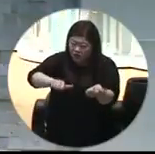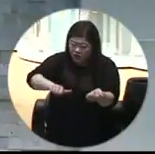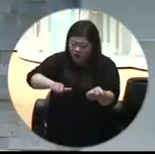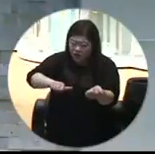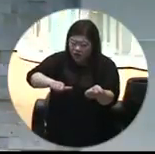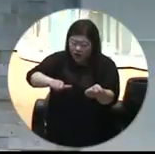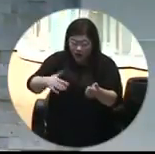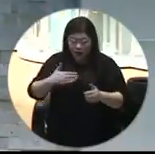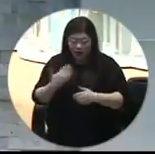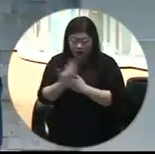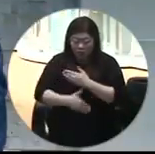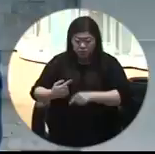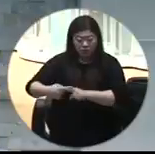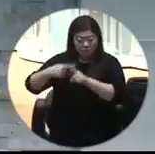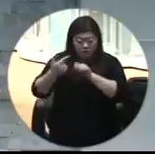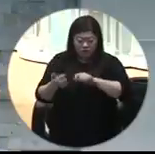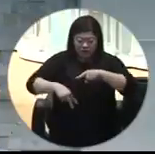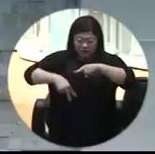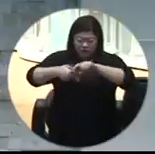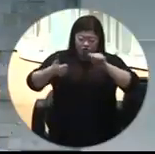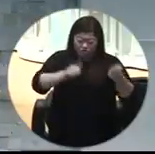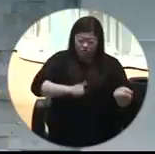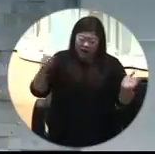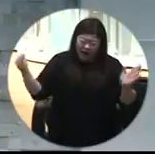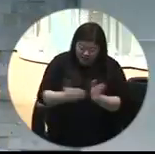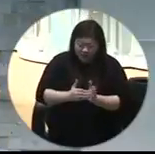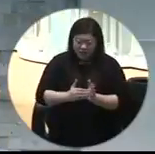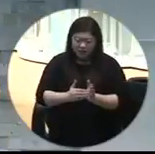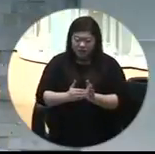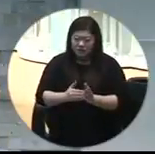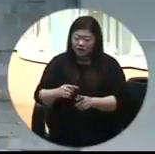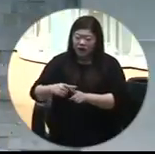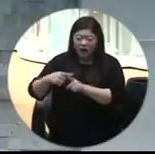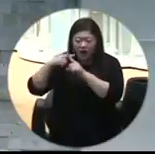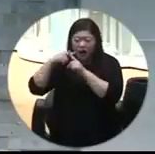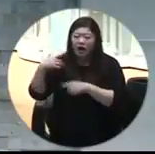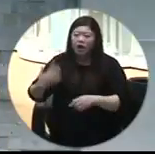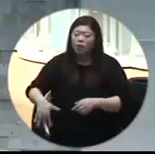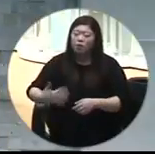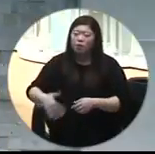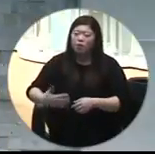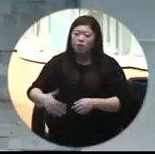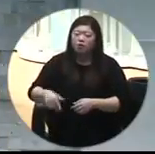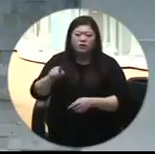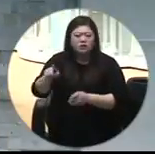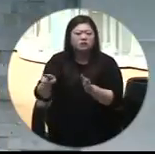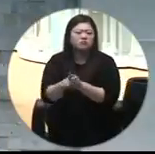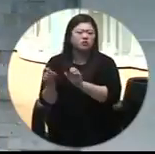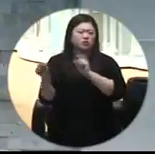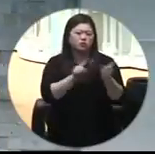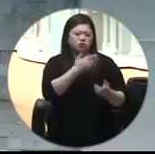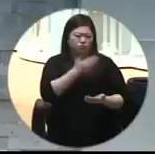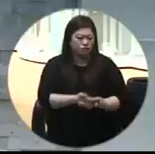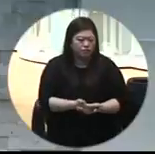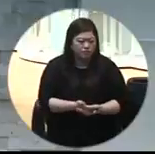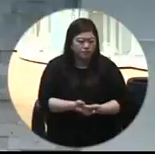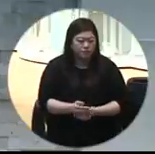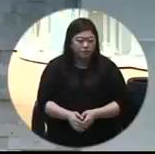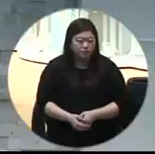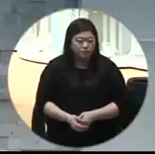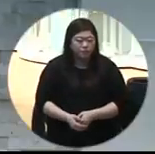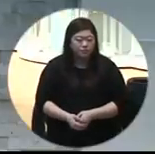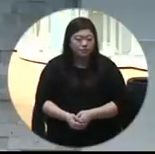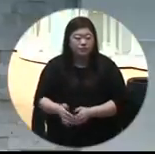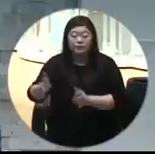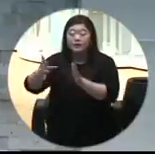열정을 보여주셨던 예수님의 발걸음을 따라가는 것이 중요합니다. 자, 예수님은 오늘 귀신 들렸던